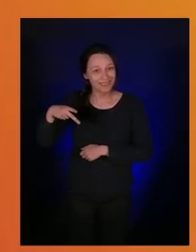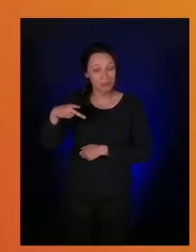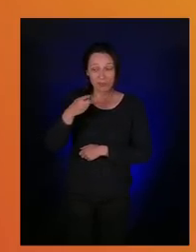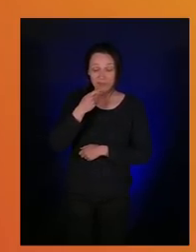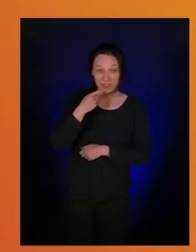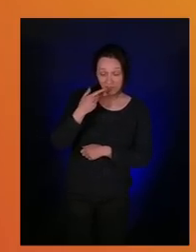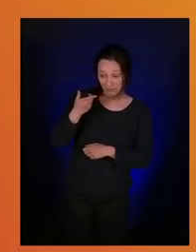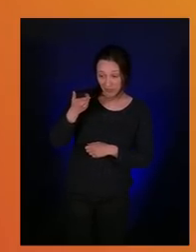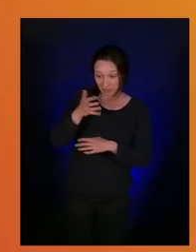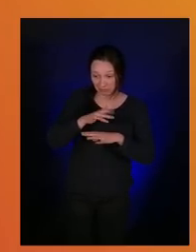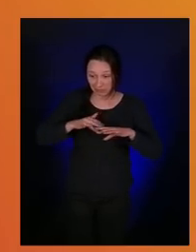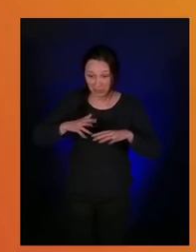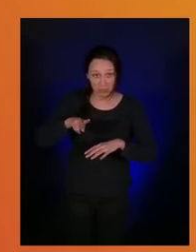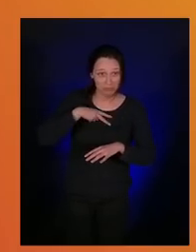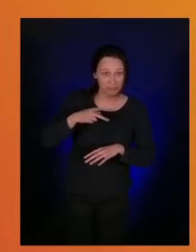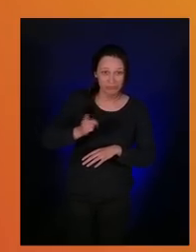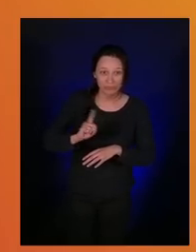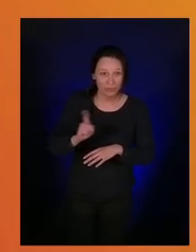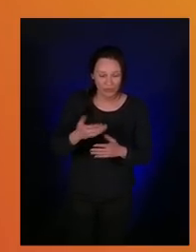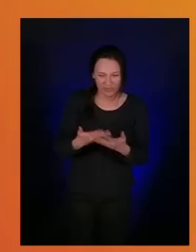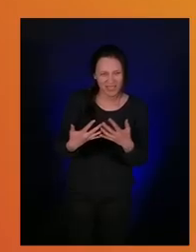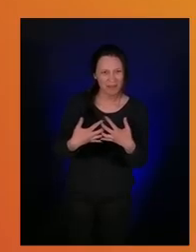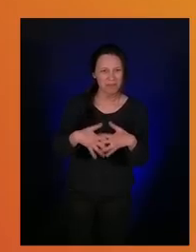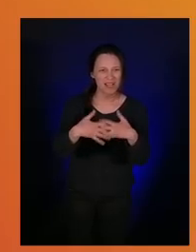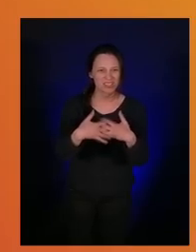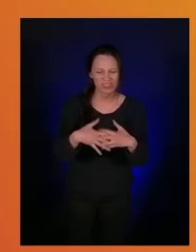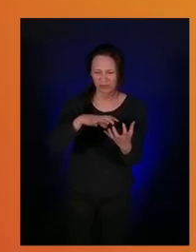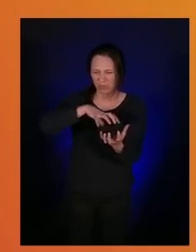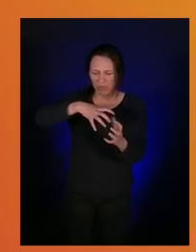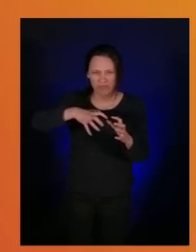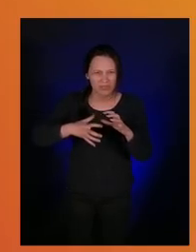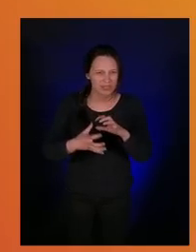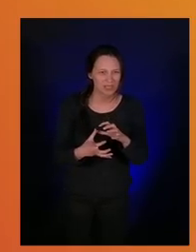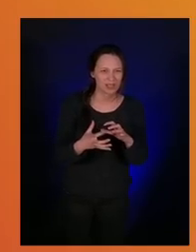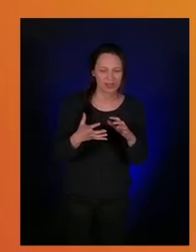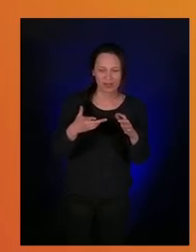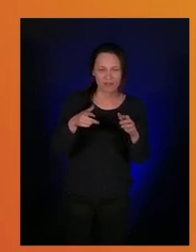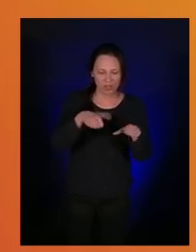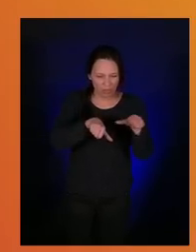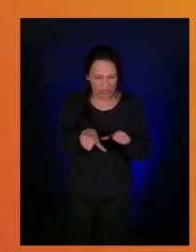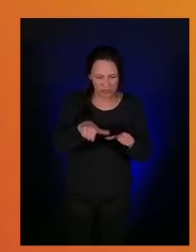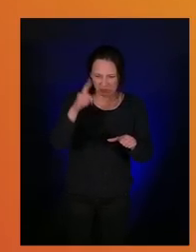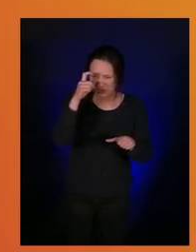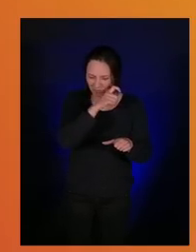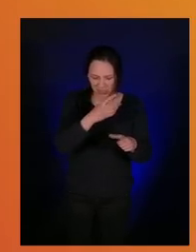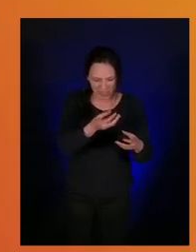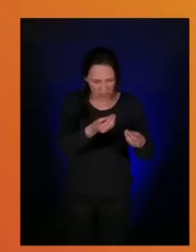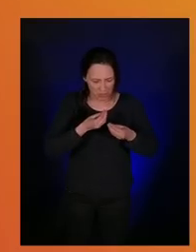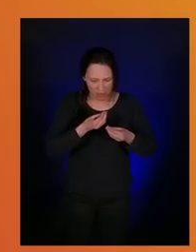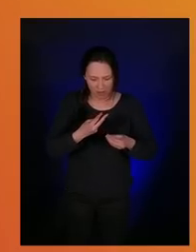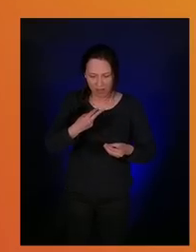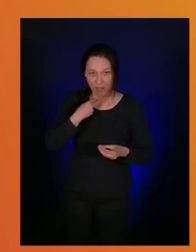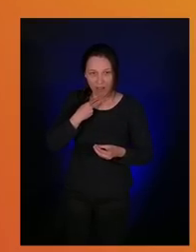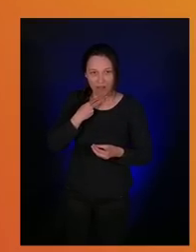complexe qui nous ferait lâcher la proie pour l'ombre avec des conditions pour l'obtenir qui risquent de nous entraîner dans une impasse et